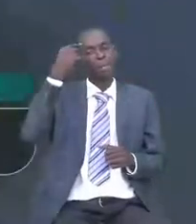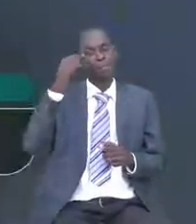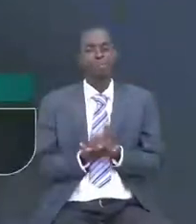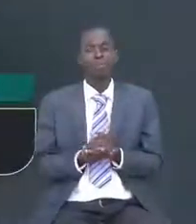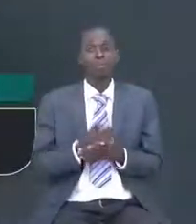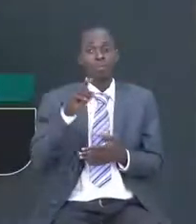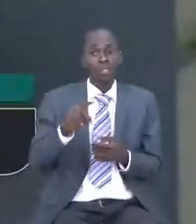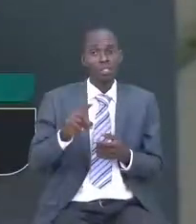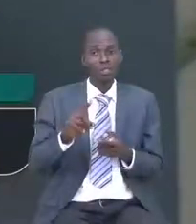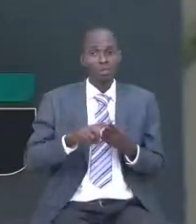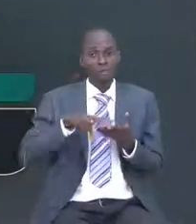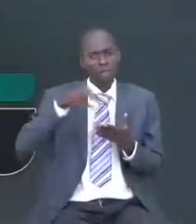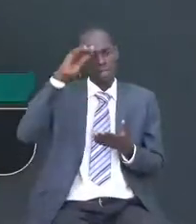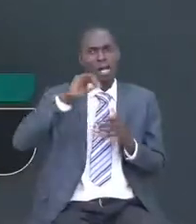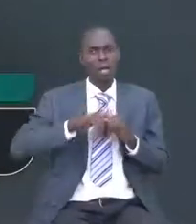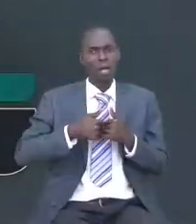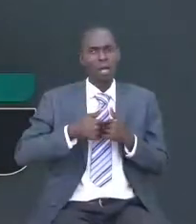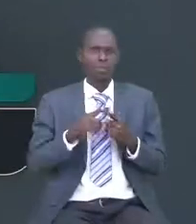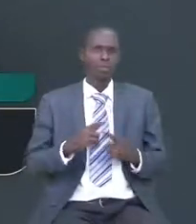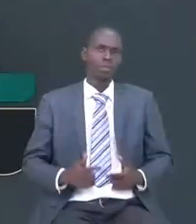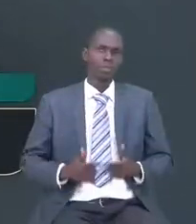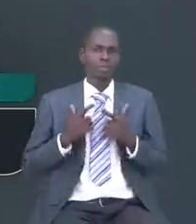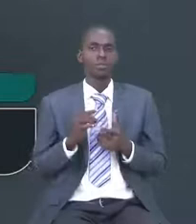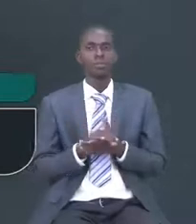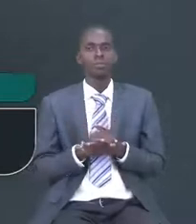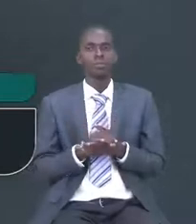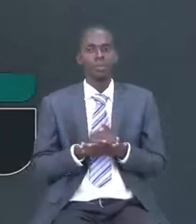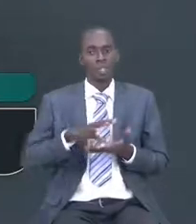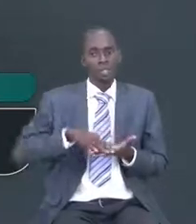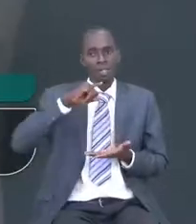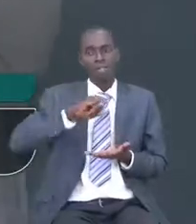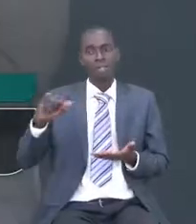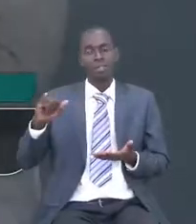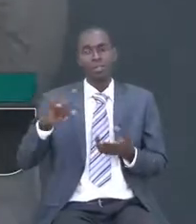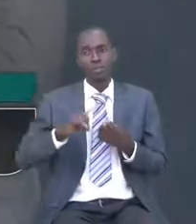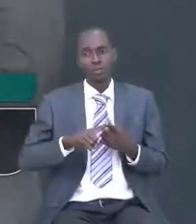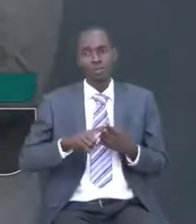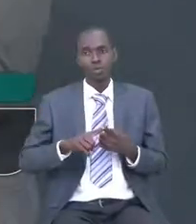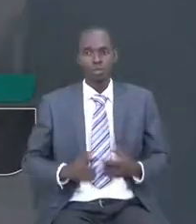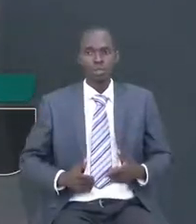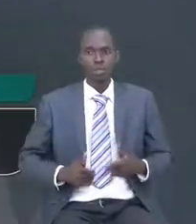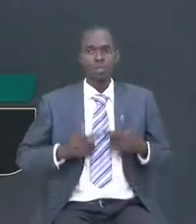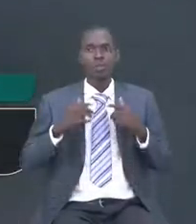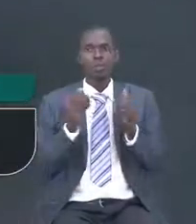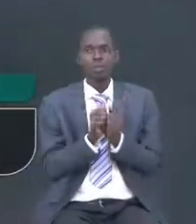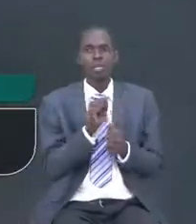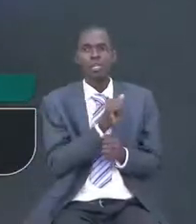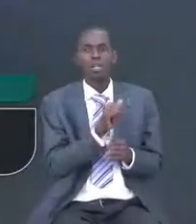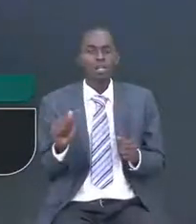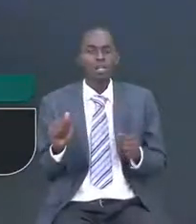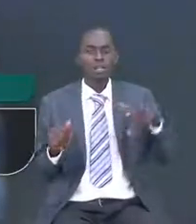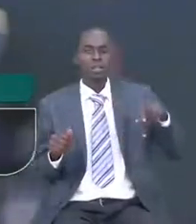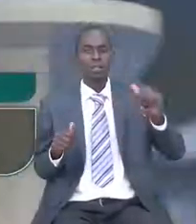un état d'esprit de pionnier. Vous devez apprendre à vivre avec un état d'esprit